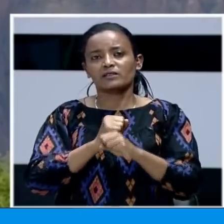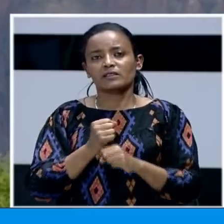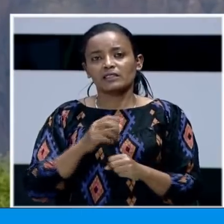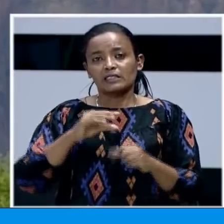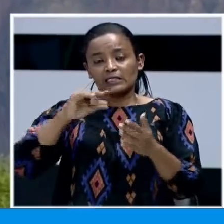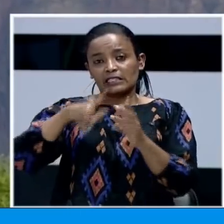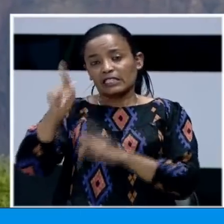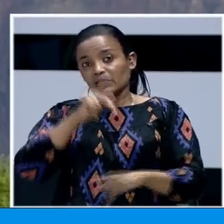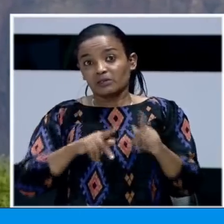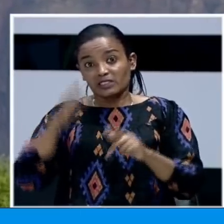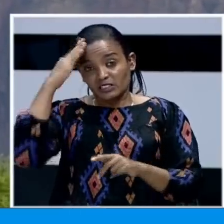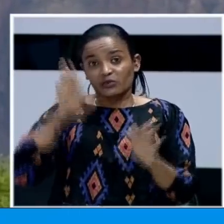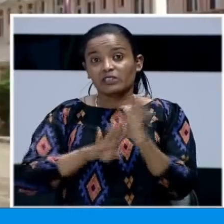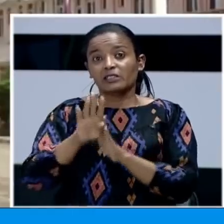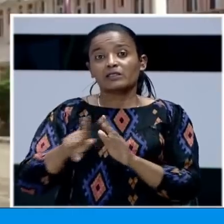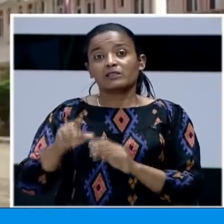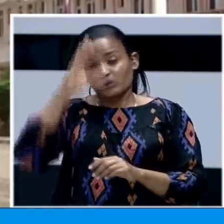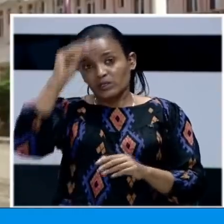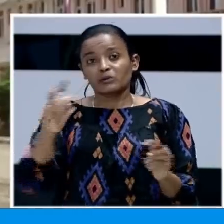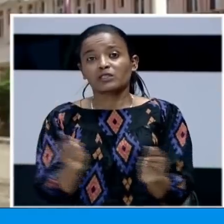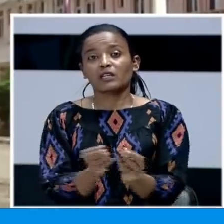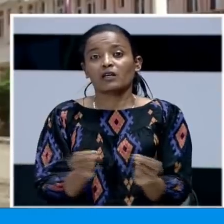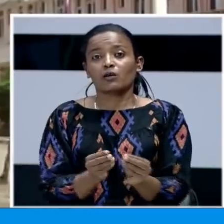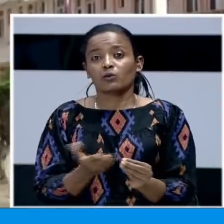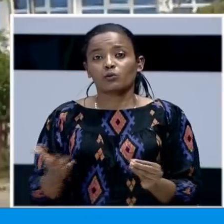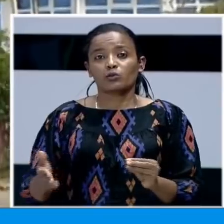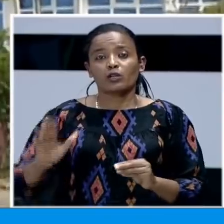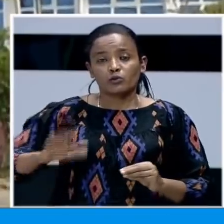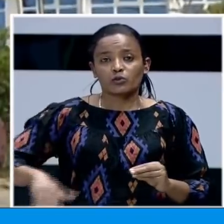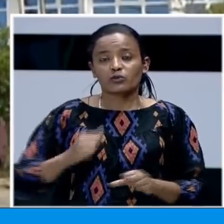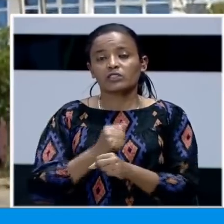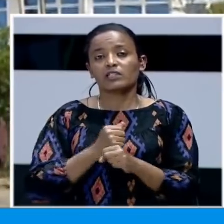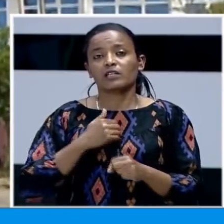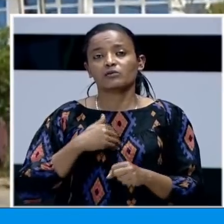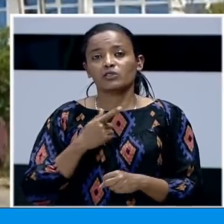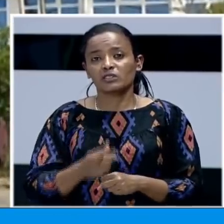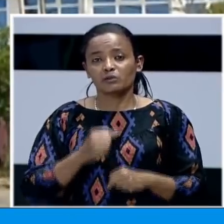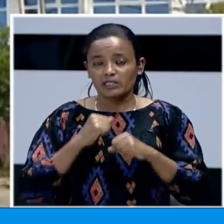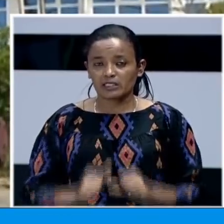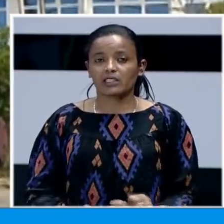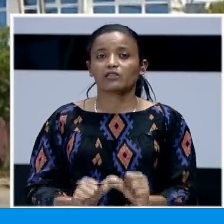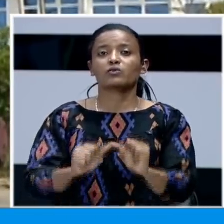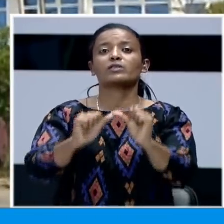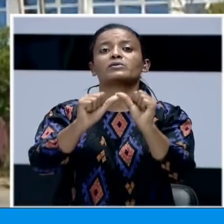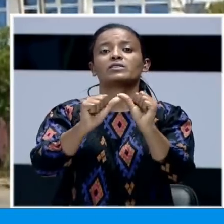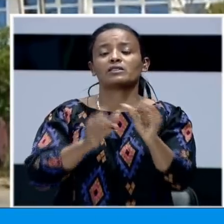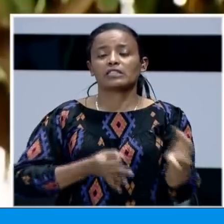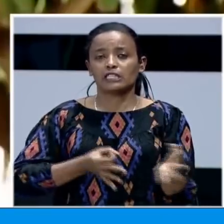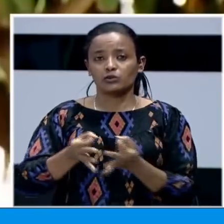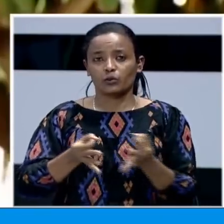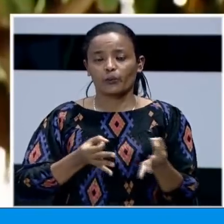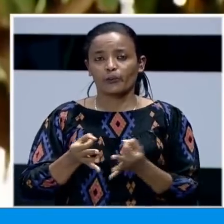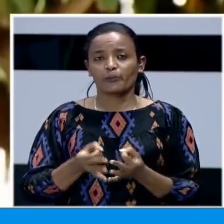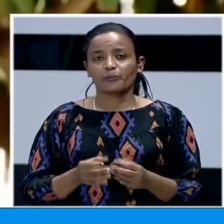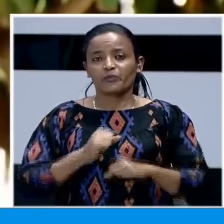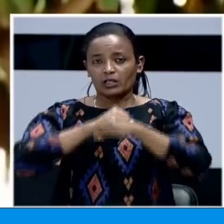تسبك عبي كان مقبار بتوساخي سبزت تأخاخ وقوديات كترفوي سراح كامزلون الزد ما تتناخيرو كامزقصلن قليتهم